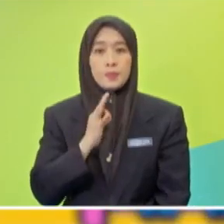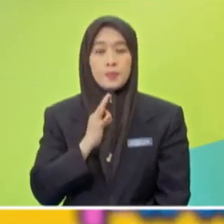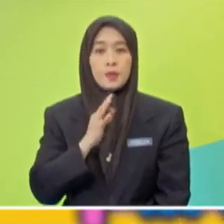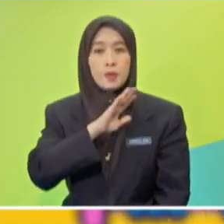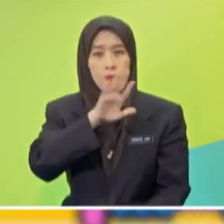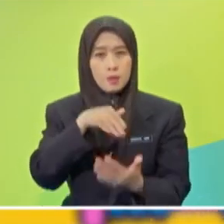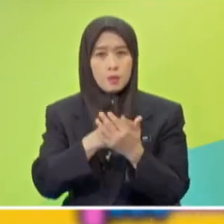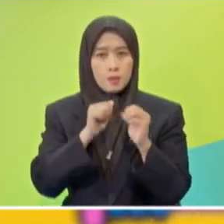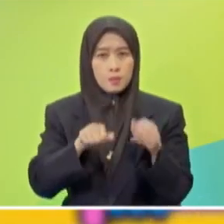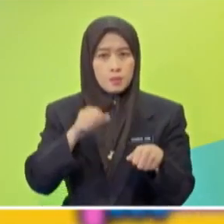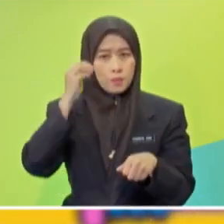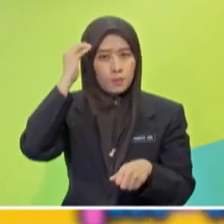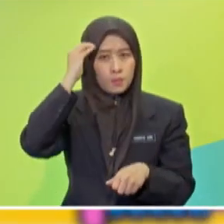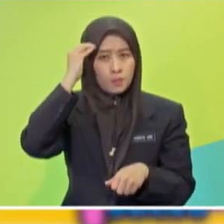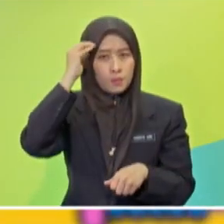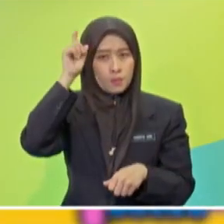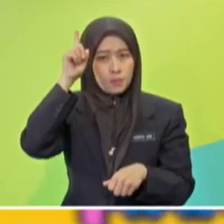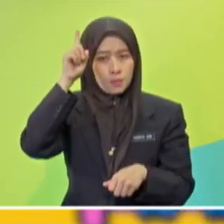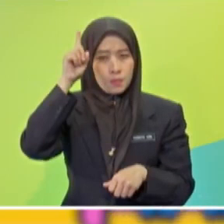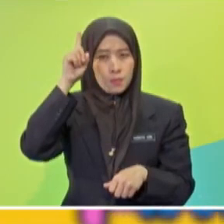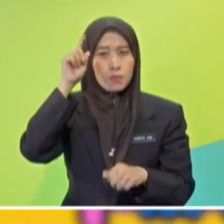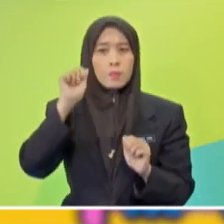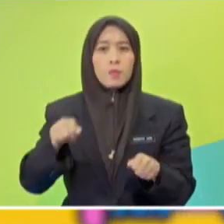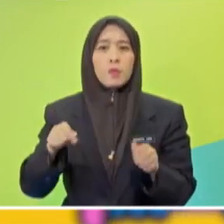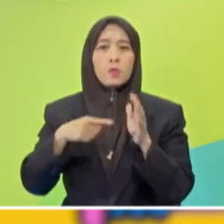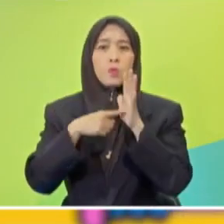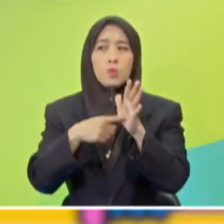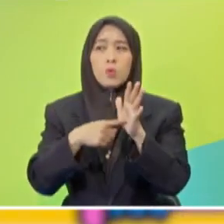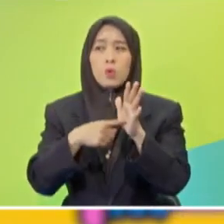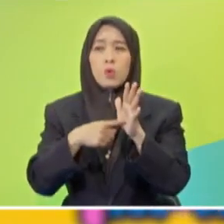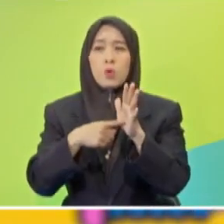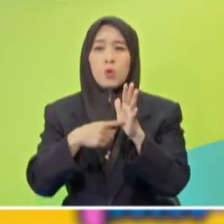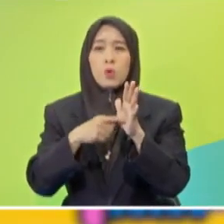boleh paham Oke kalau boleh paham boleh ditunjuk stiker